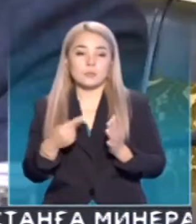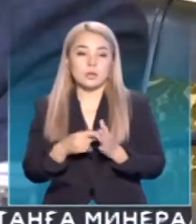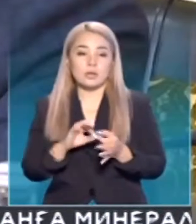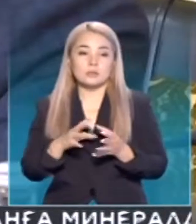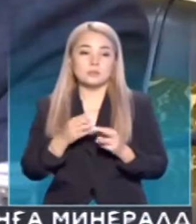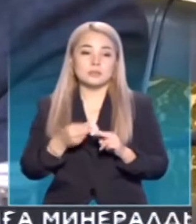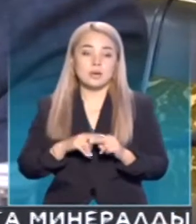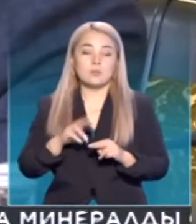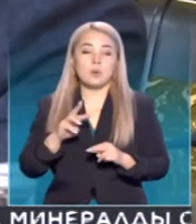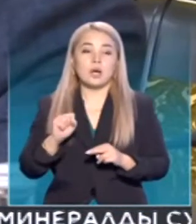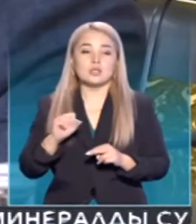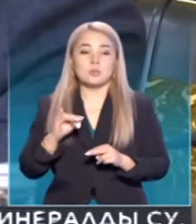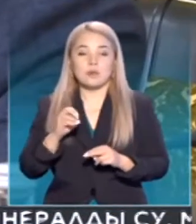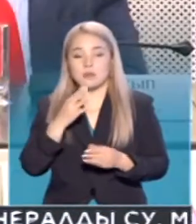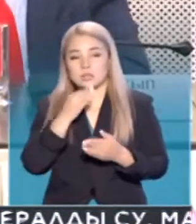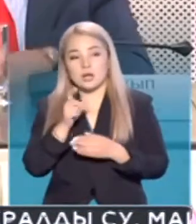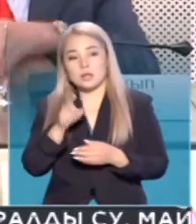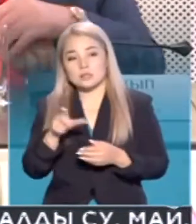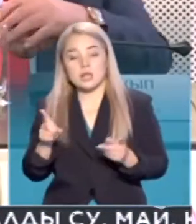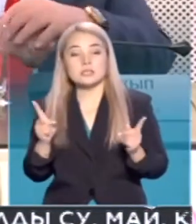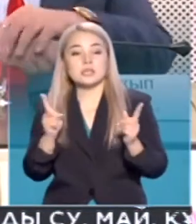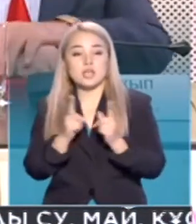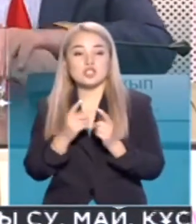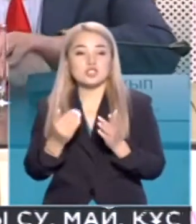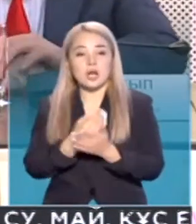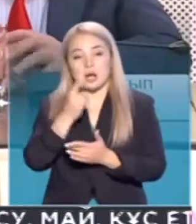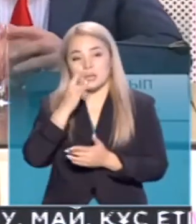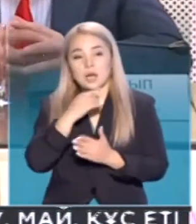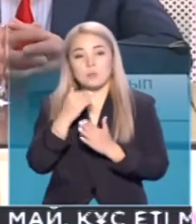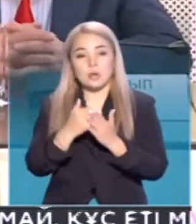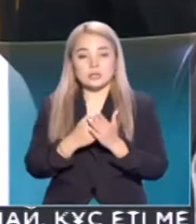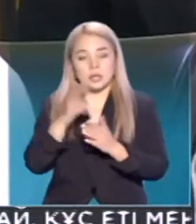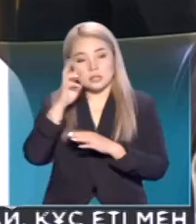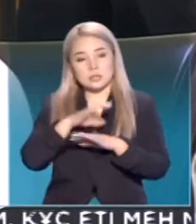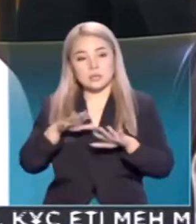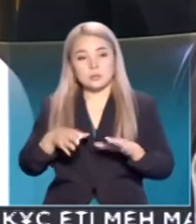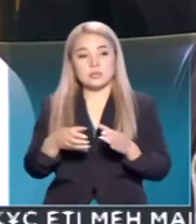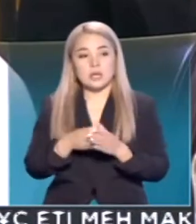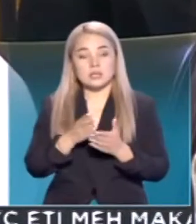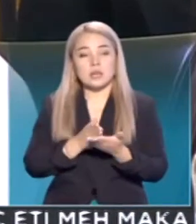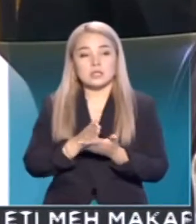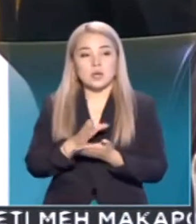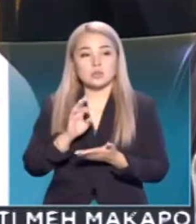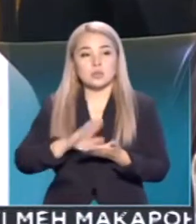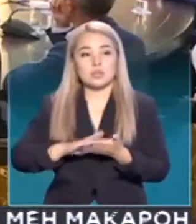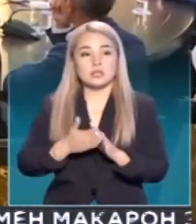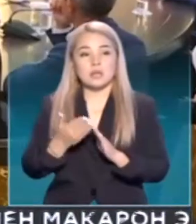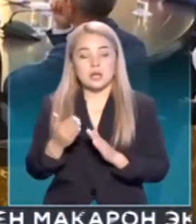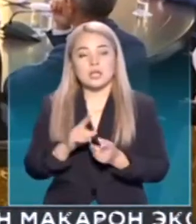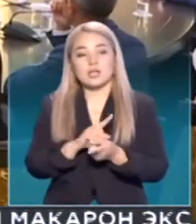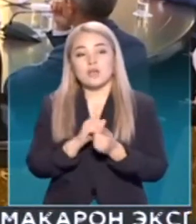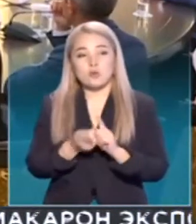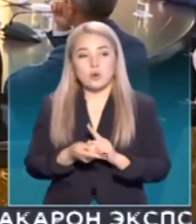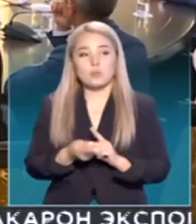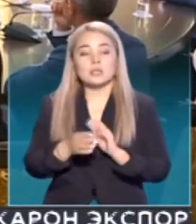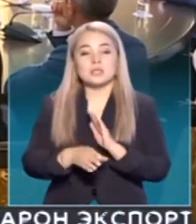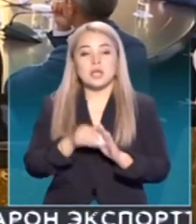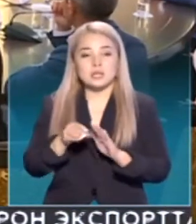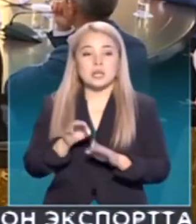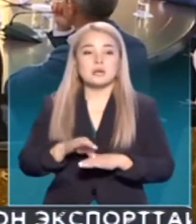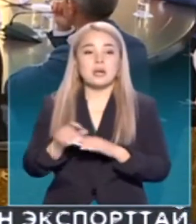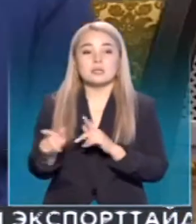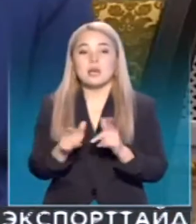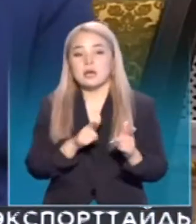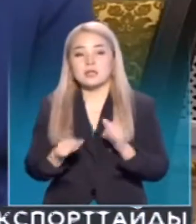Мәулен Әшімбаев зиялы қауым өкілдерімен жүздесті. Жаңа Қазақстанның бағдары елімізде жүріп жатқан саяси және әлеуметтік реформалар референдумға дайындық